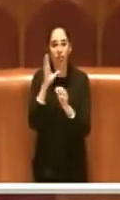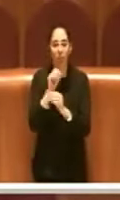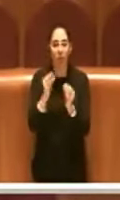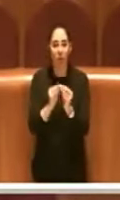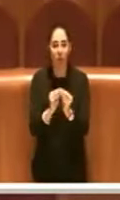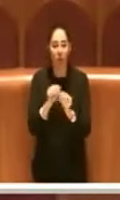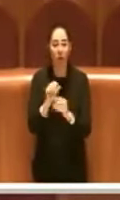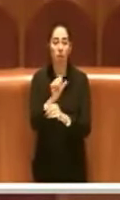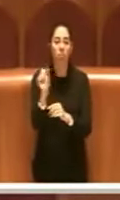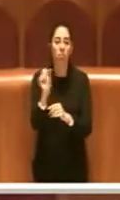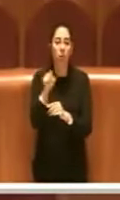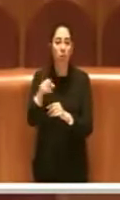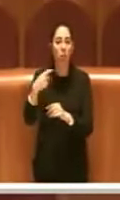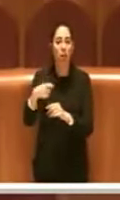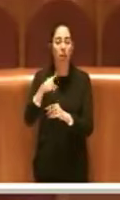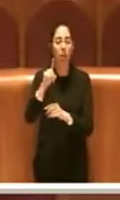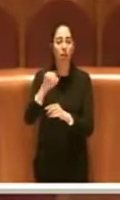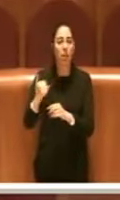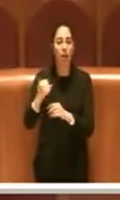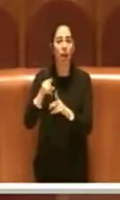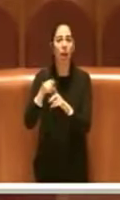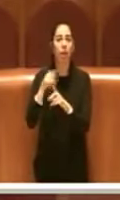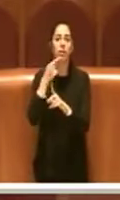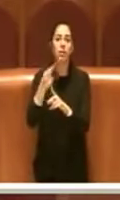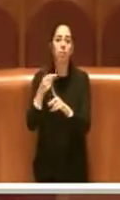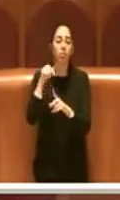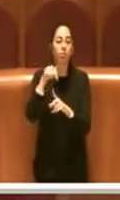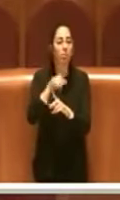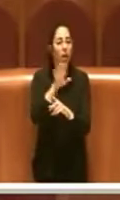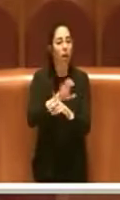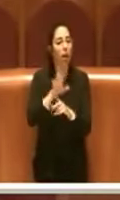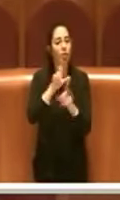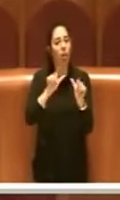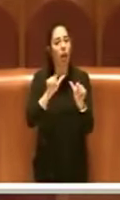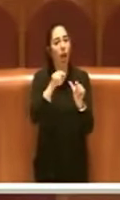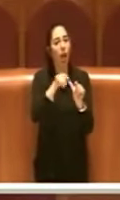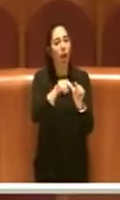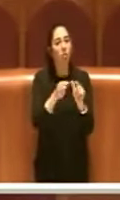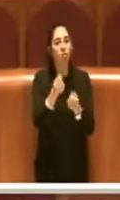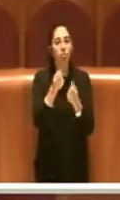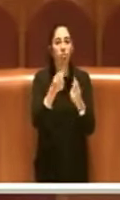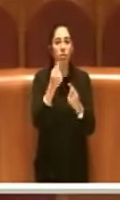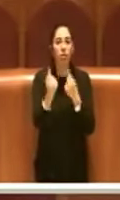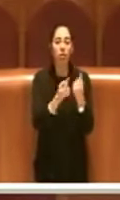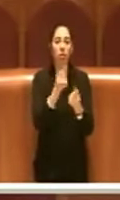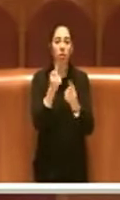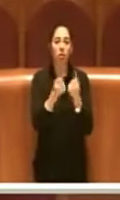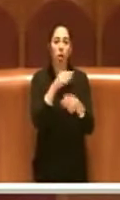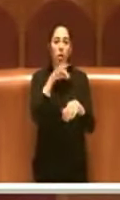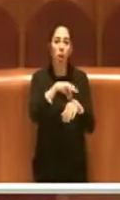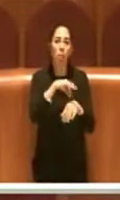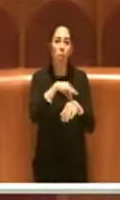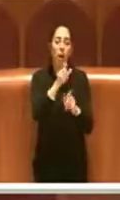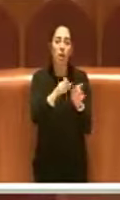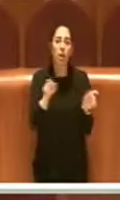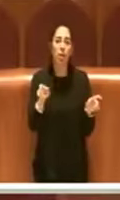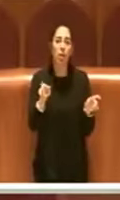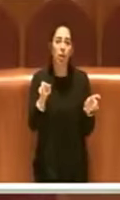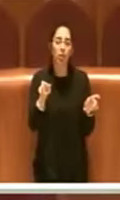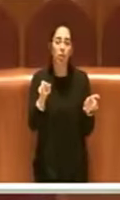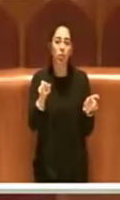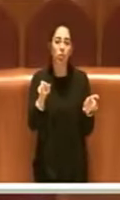sul fatto che all'interno della Regione Lazio non sono stati riscontrati pazienti e